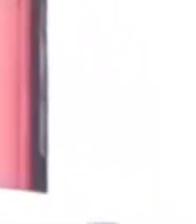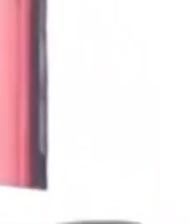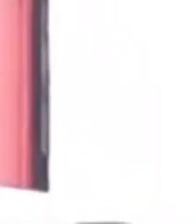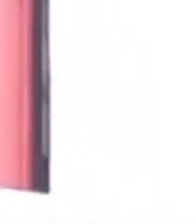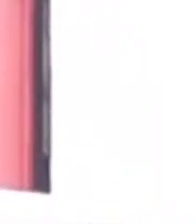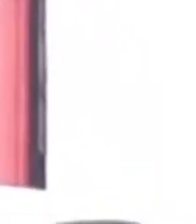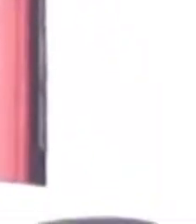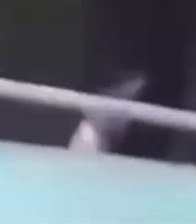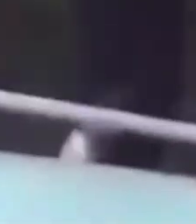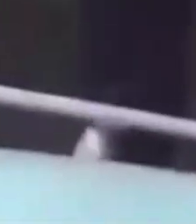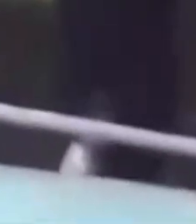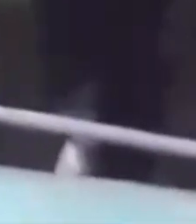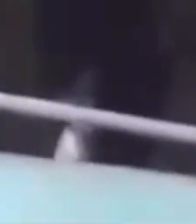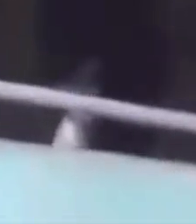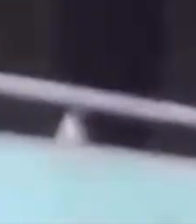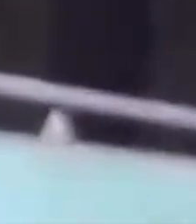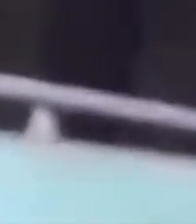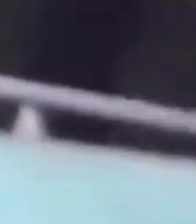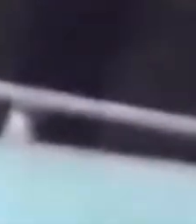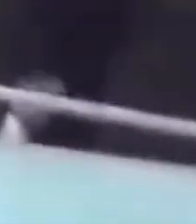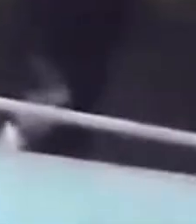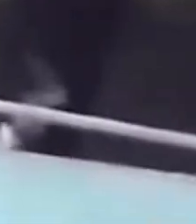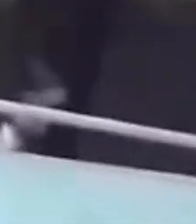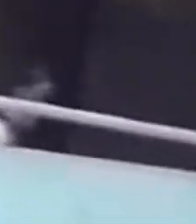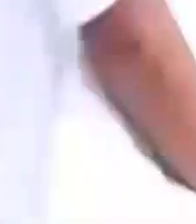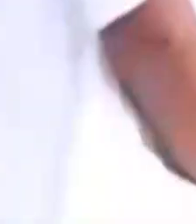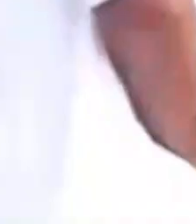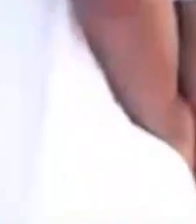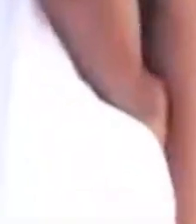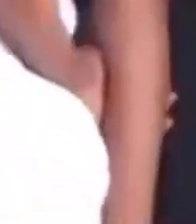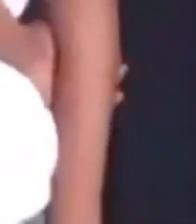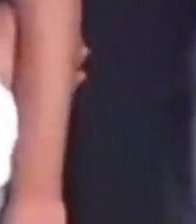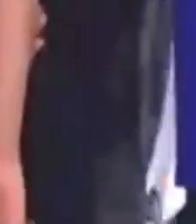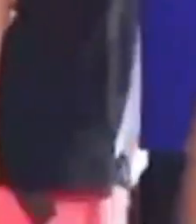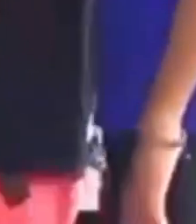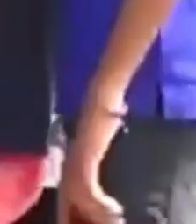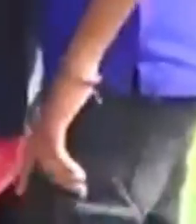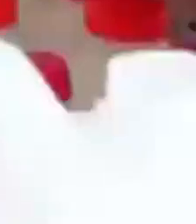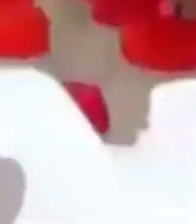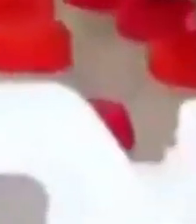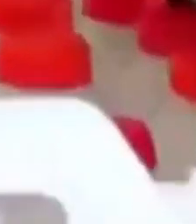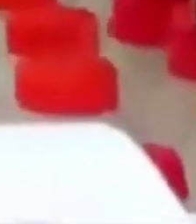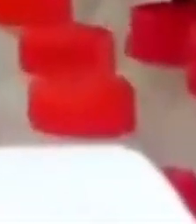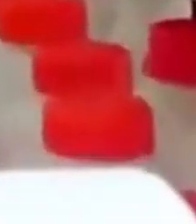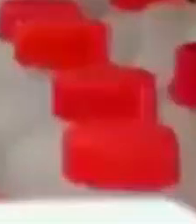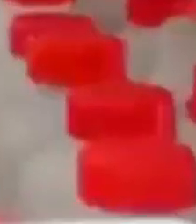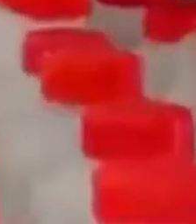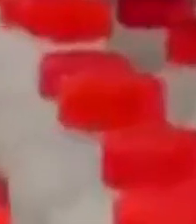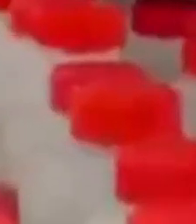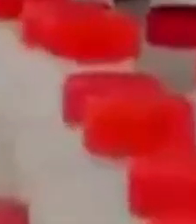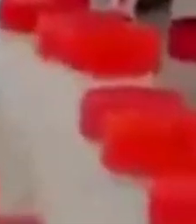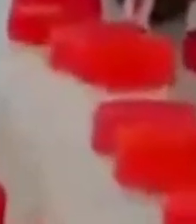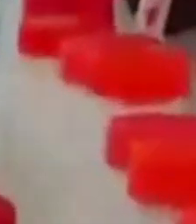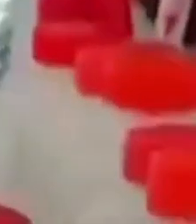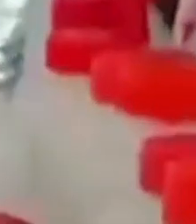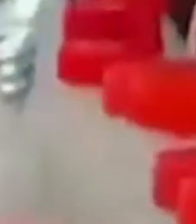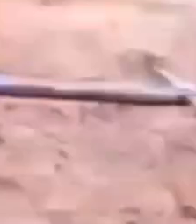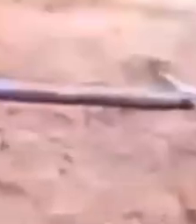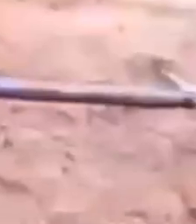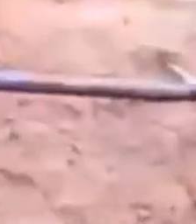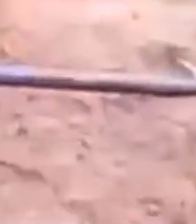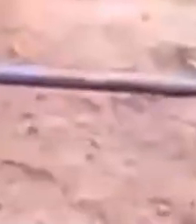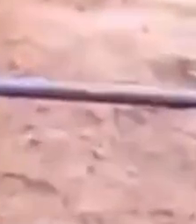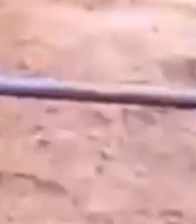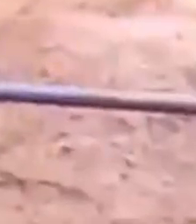katika fani zifuatazo: water supply and sanitation engineering, hydrology and meteorology, hydrogeology and water